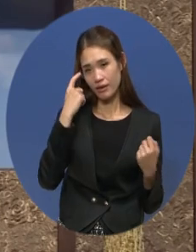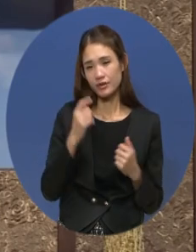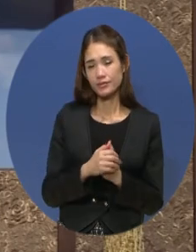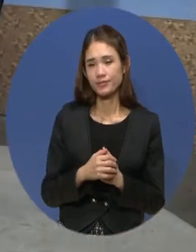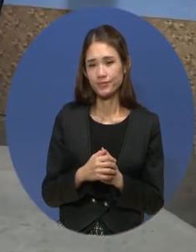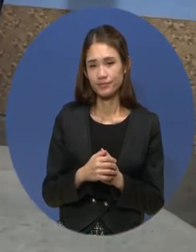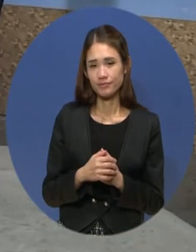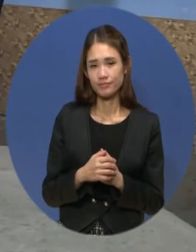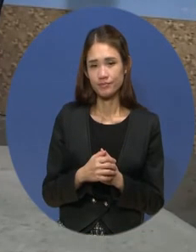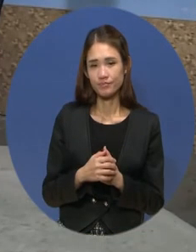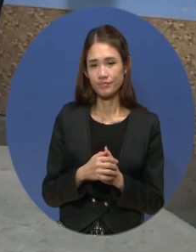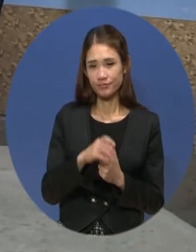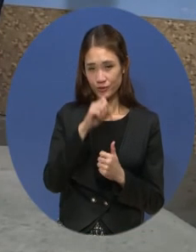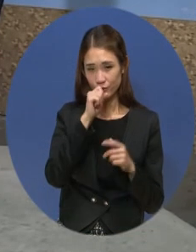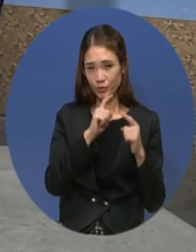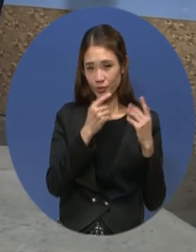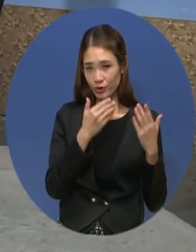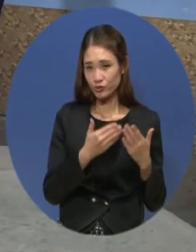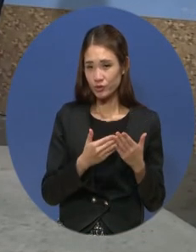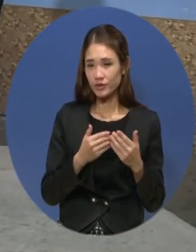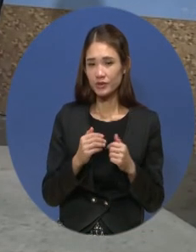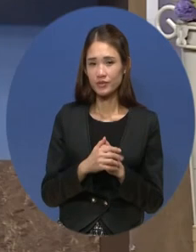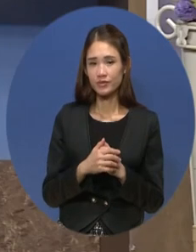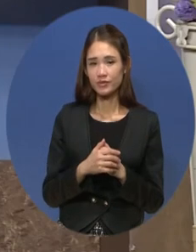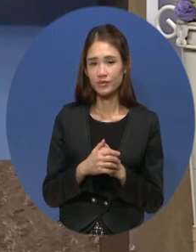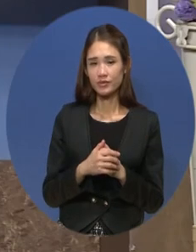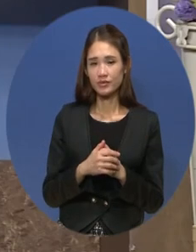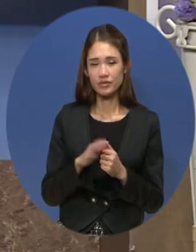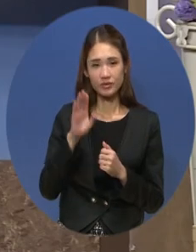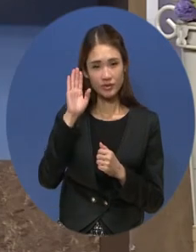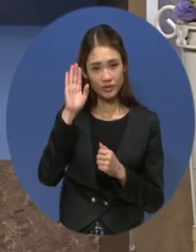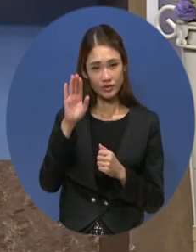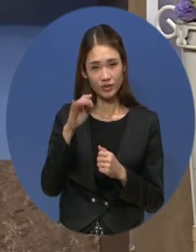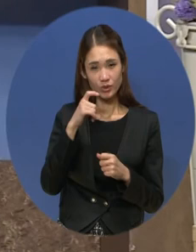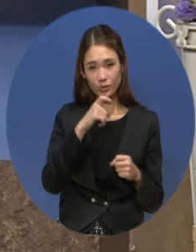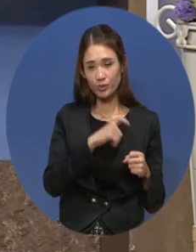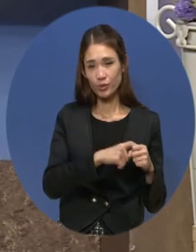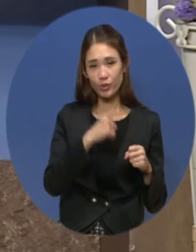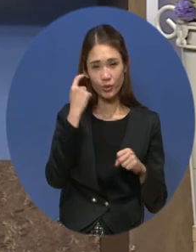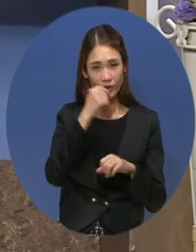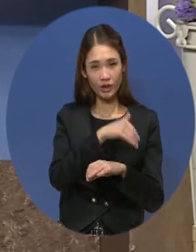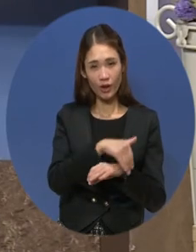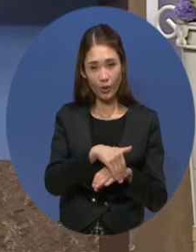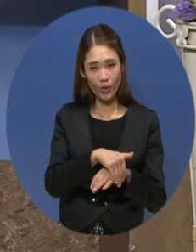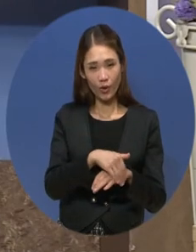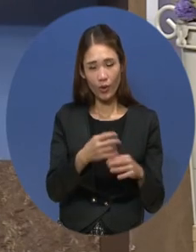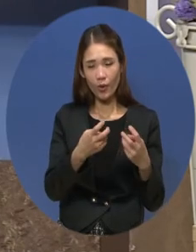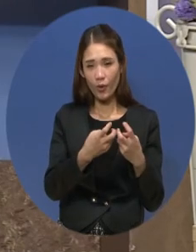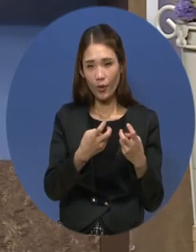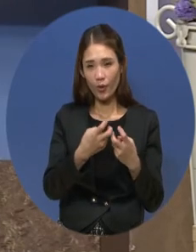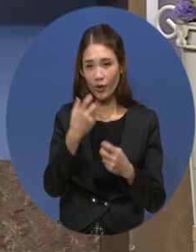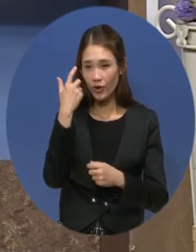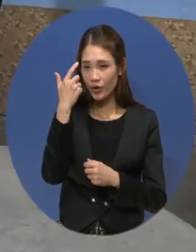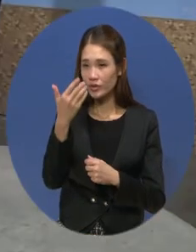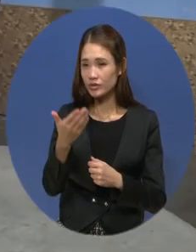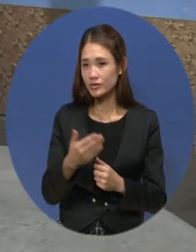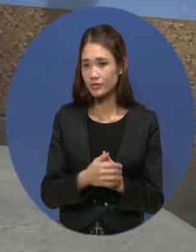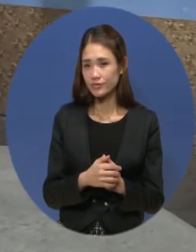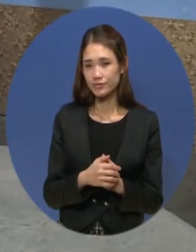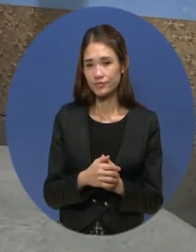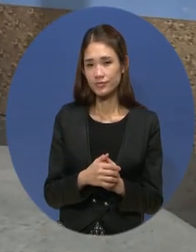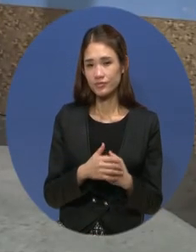네 도움 했어요 해주셨는데요 그럼 이제 앞으로의 목표와 계획은 어떻게 되시나요